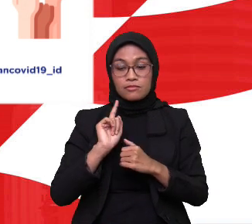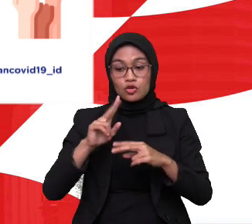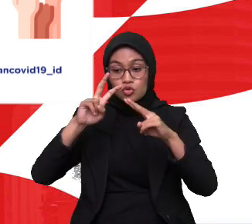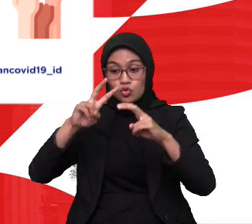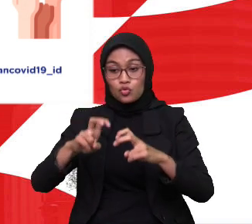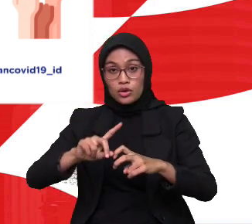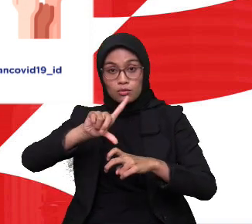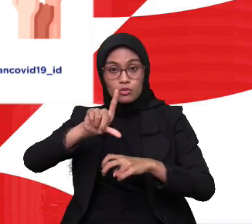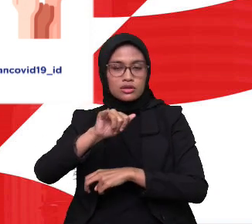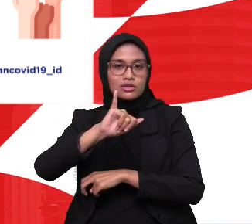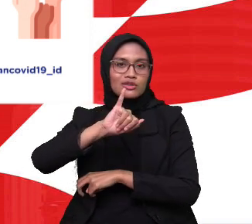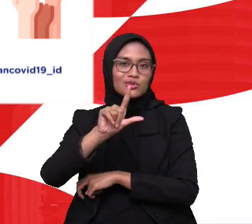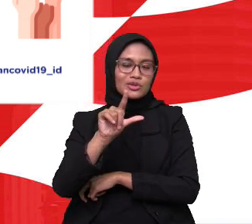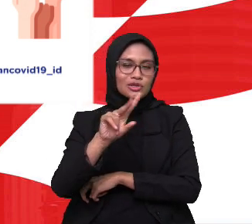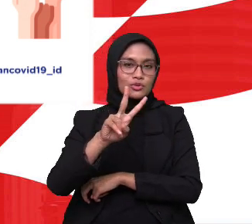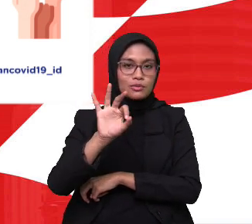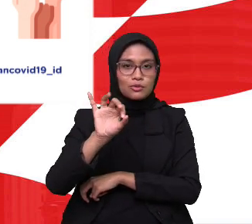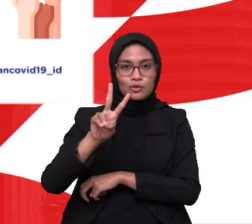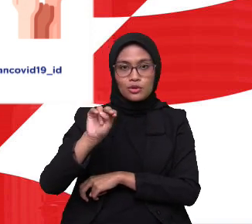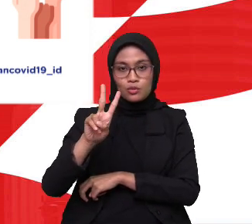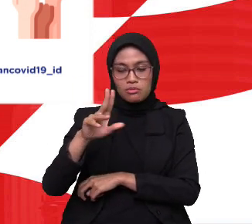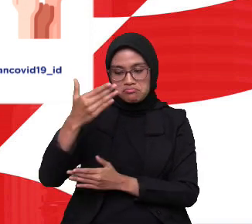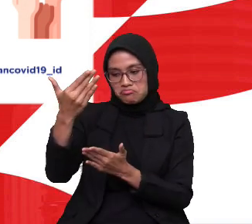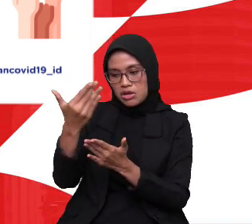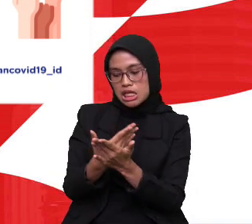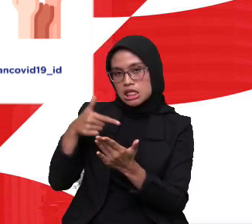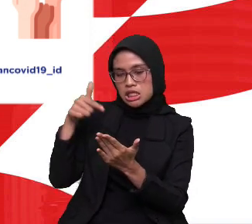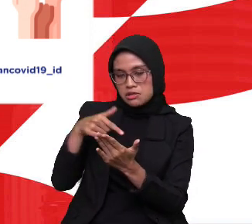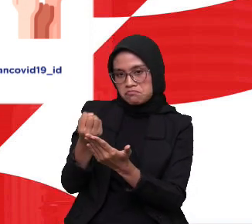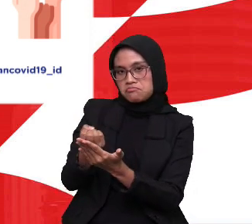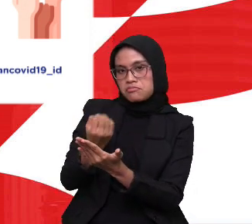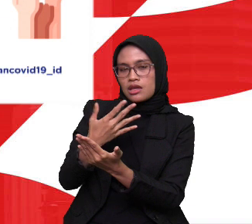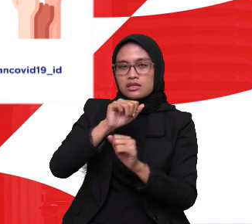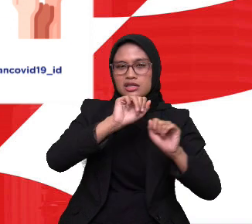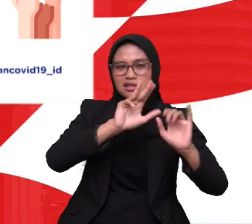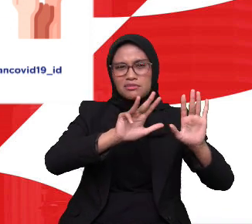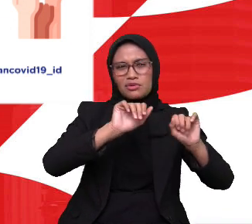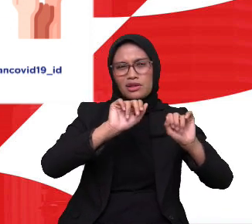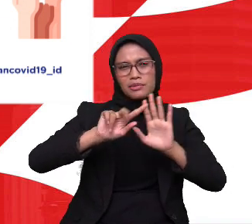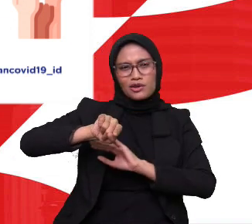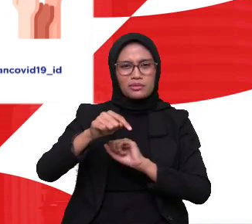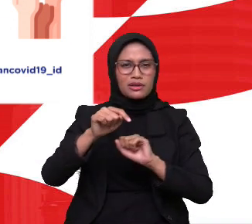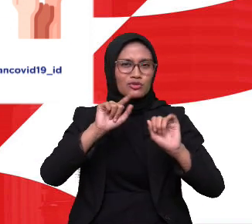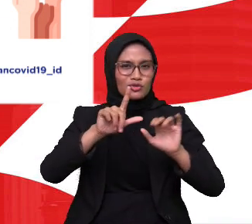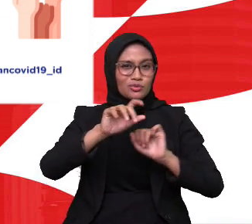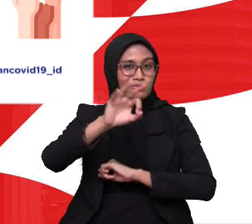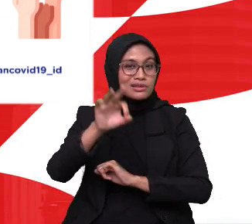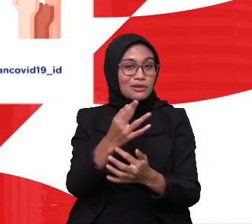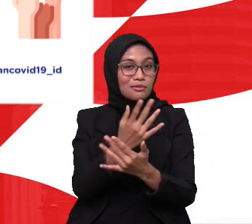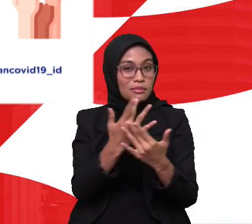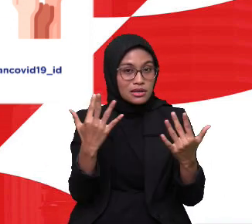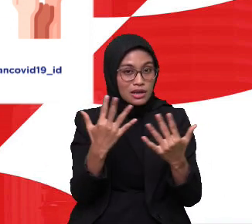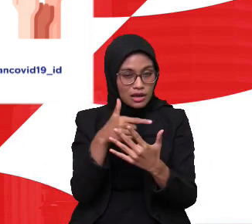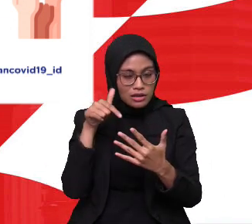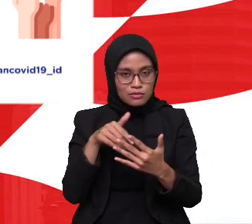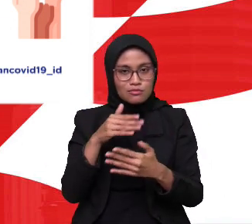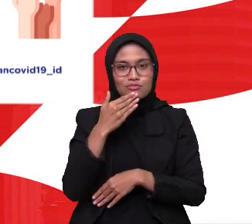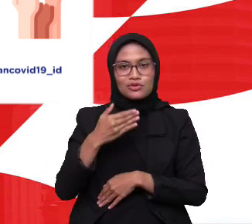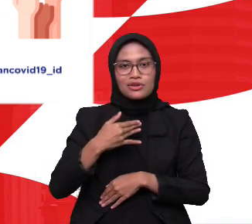bulan Juli 2012 dua menunjukkan bahwa 98700 masyarakat sudah memiliki